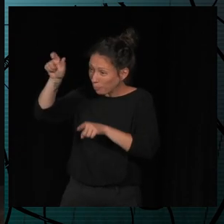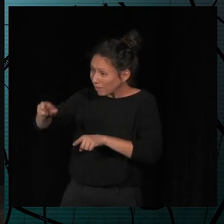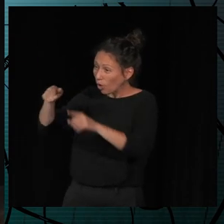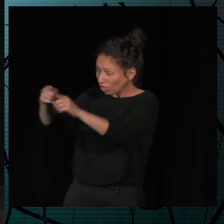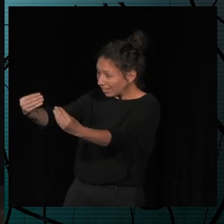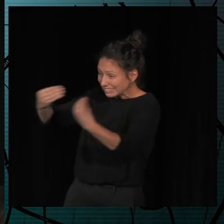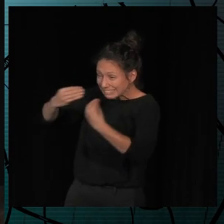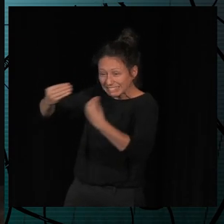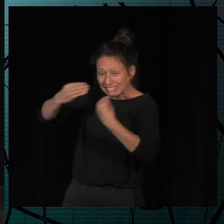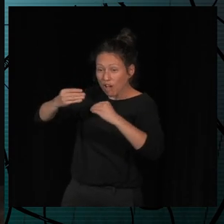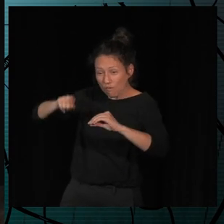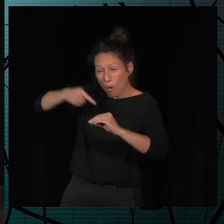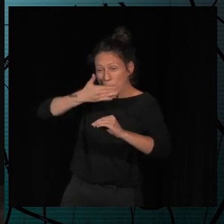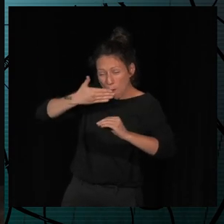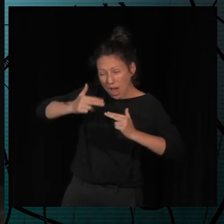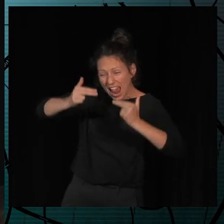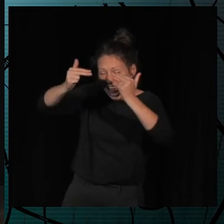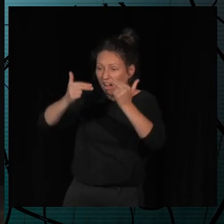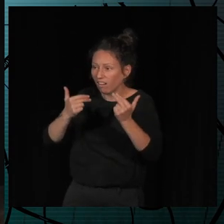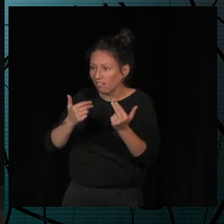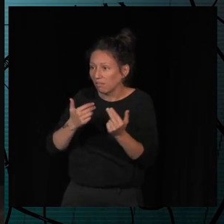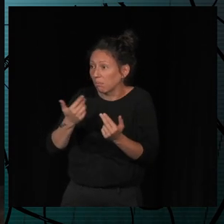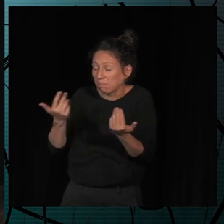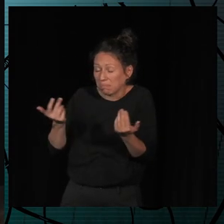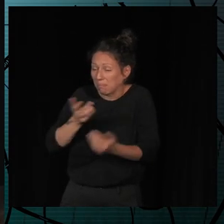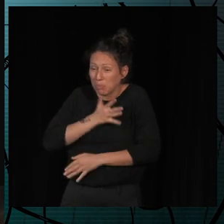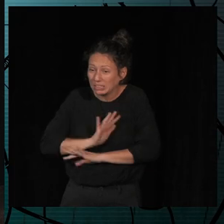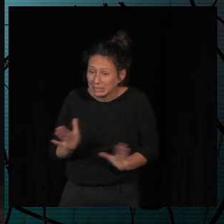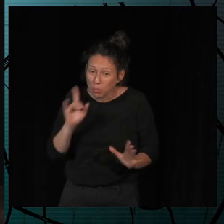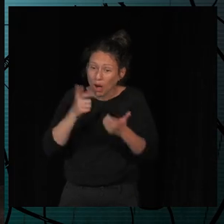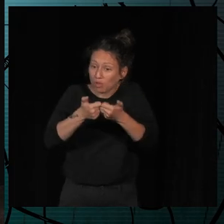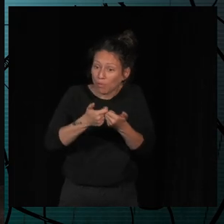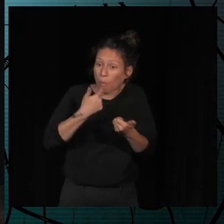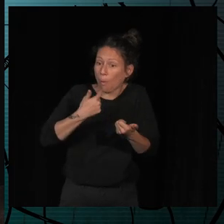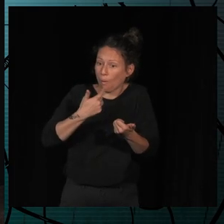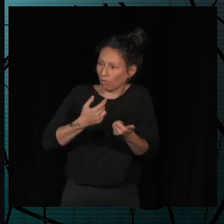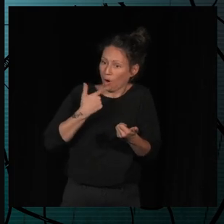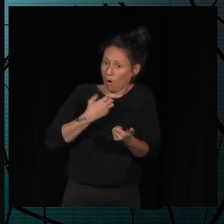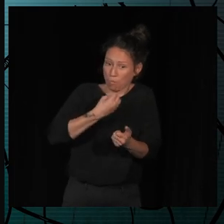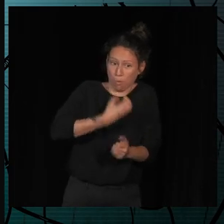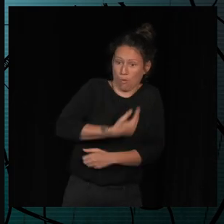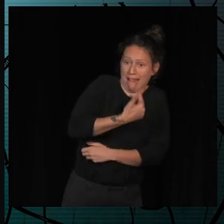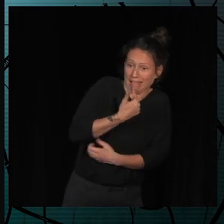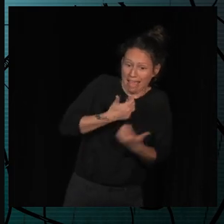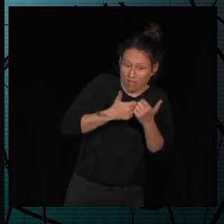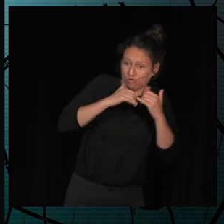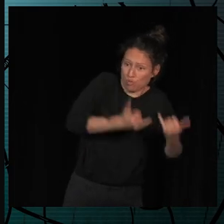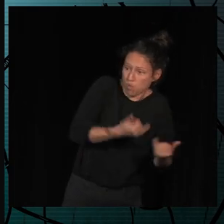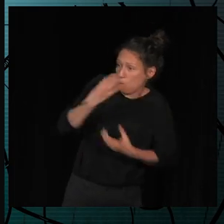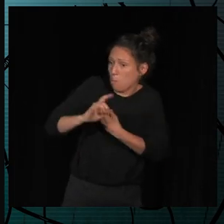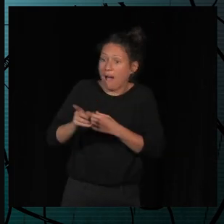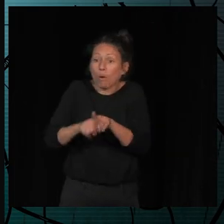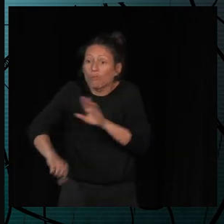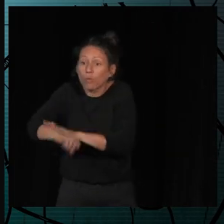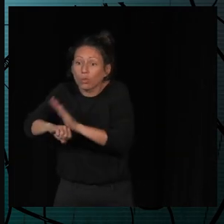êtes pas bon quoi c'est comme le foot hein vous êtes bon vous êtes pas bon alors après bien sûr on va vous aider à performer on va vous aider à aller au-delà de vos limites euh mais il y a pas